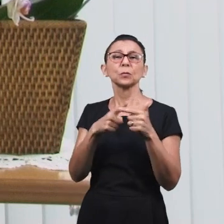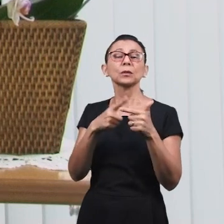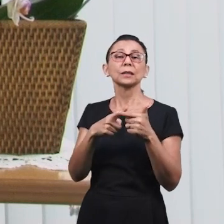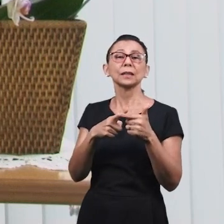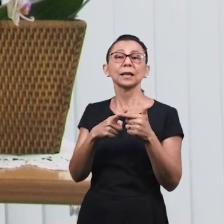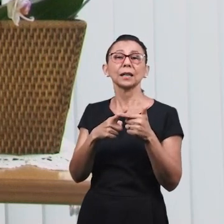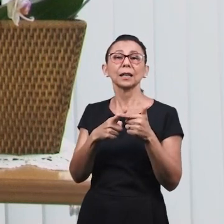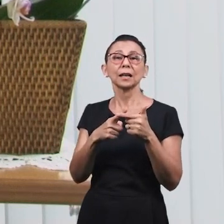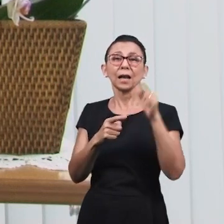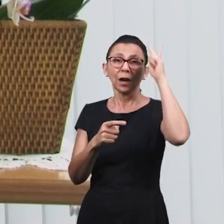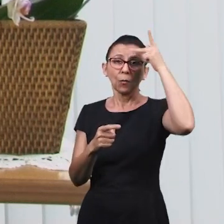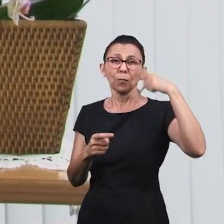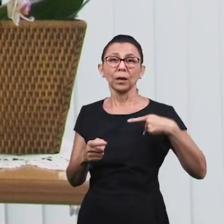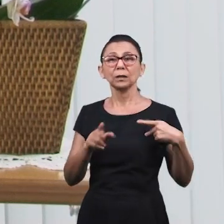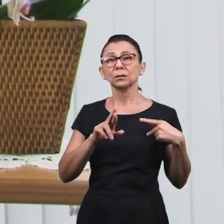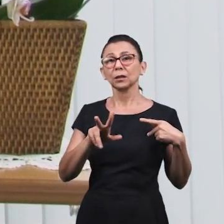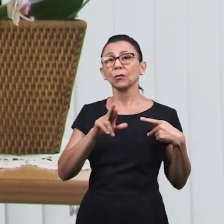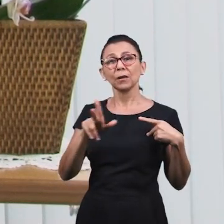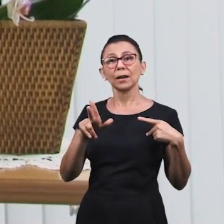sûre,